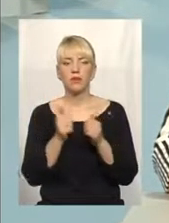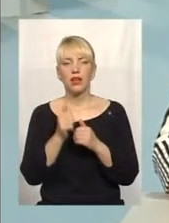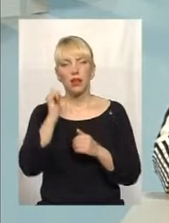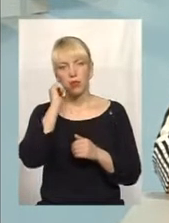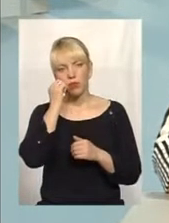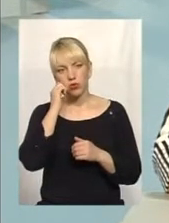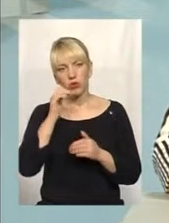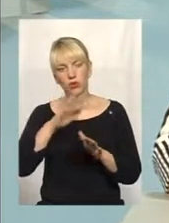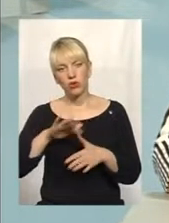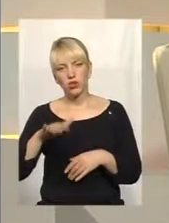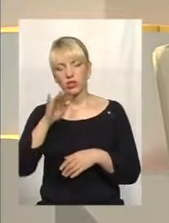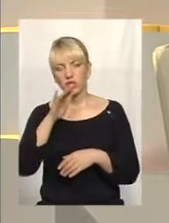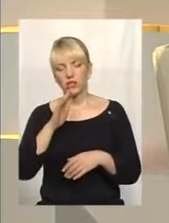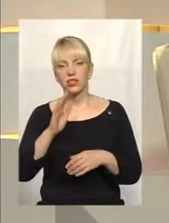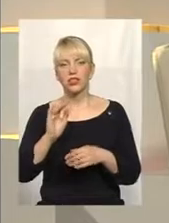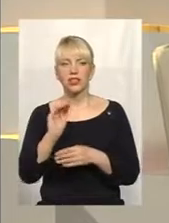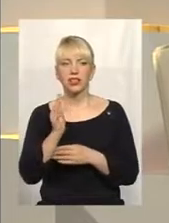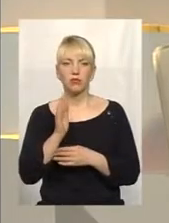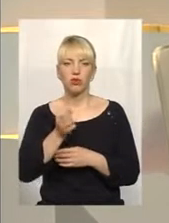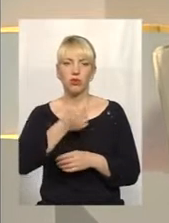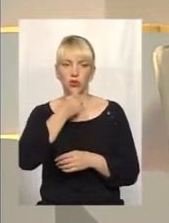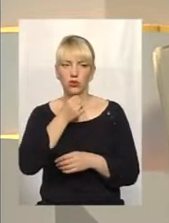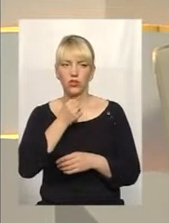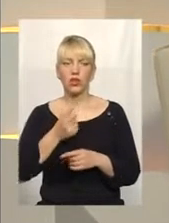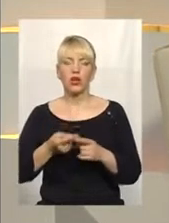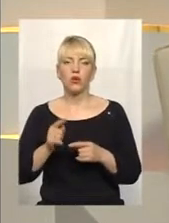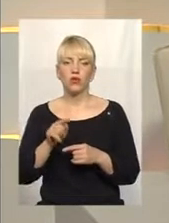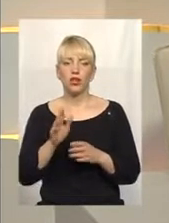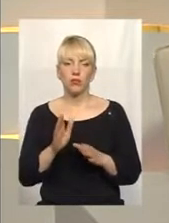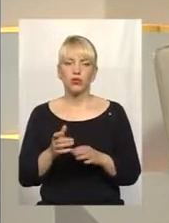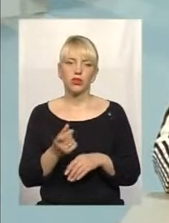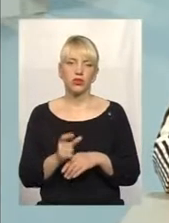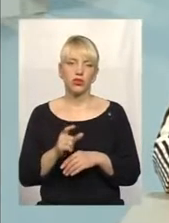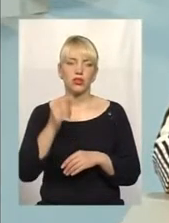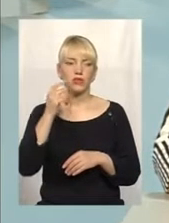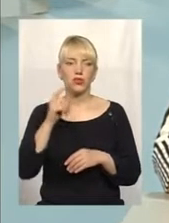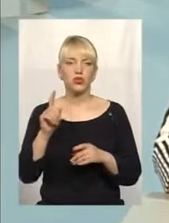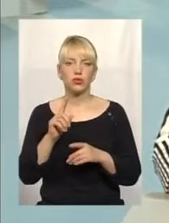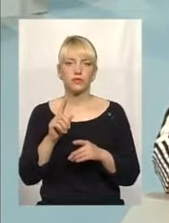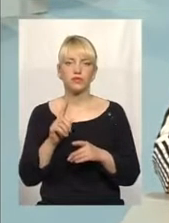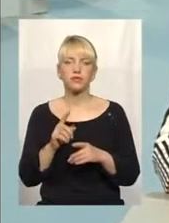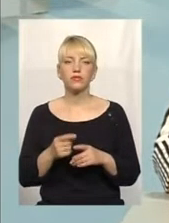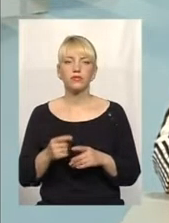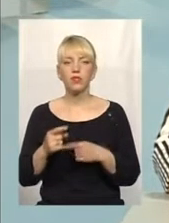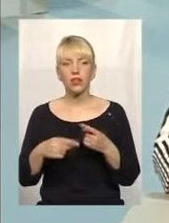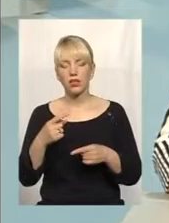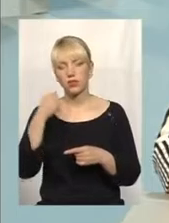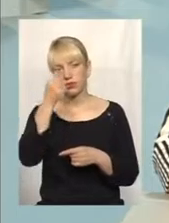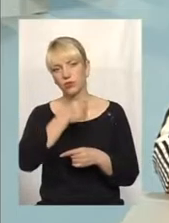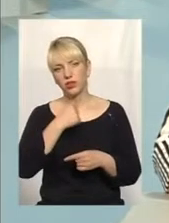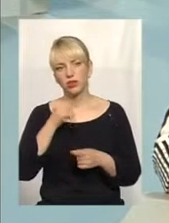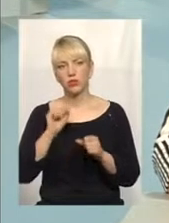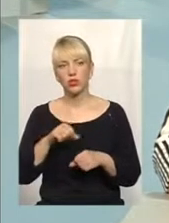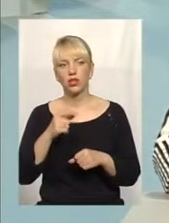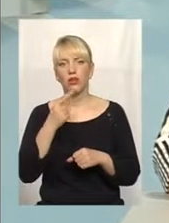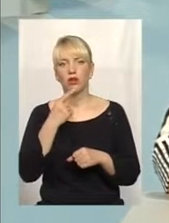час, дитина стане дорослішою, у неї вже буде досвід того, що вона була, нічого там страшного немає, і можна на наступний рік знову ж